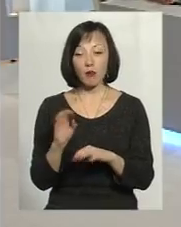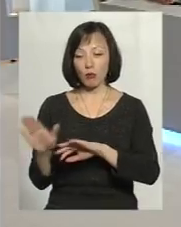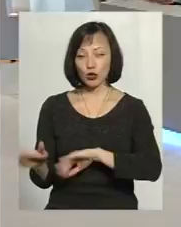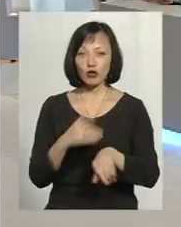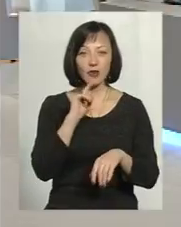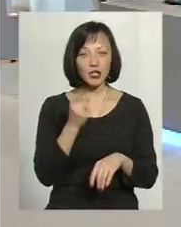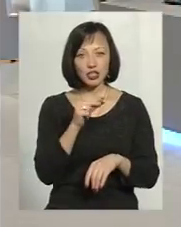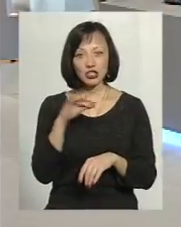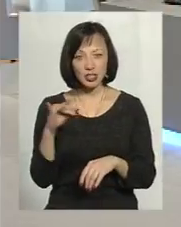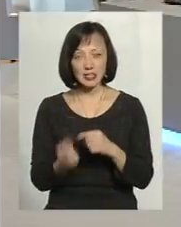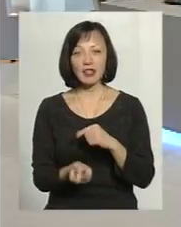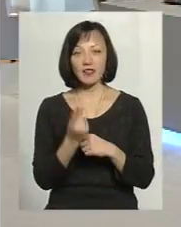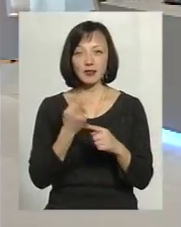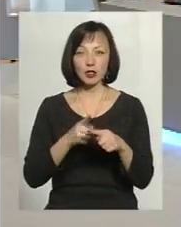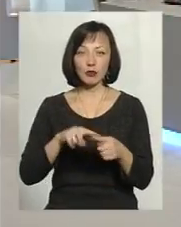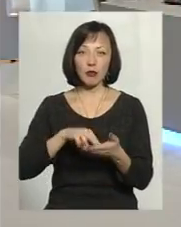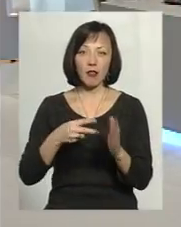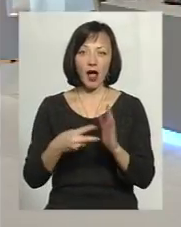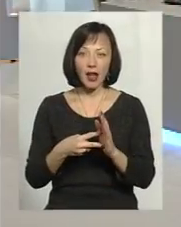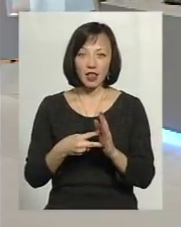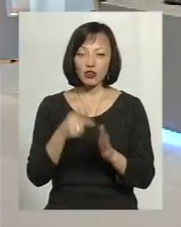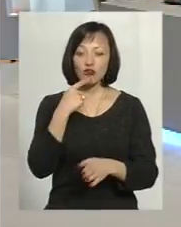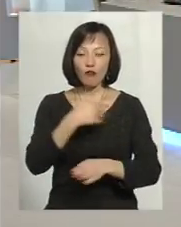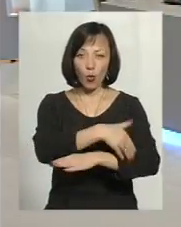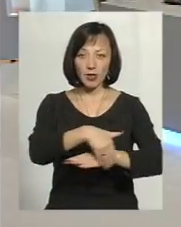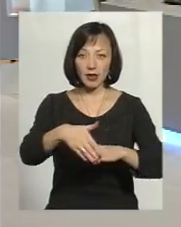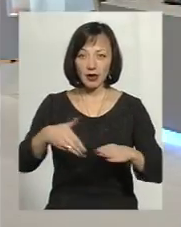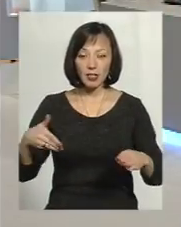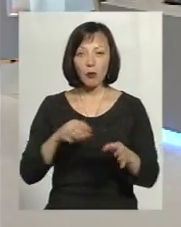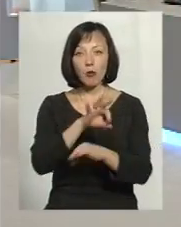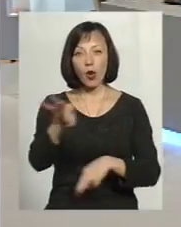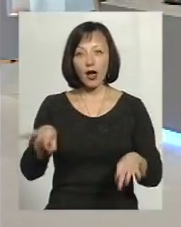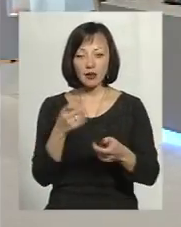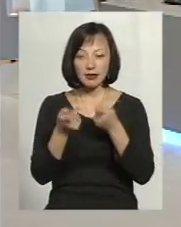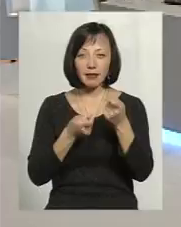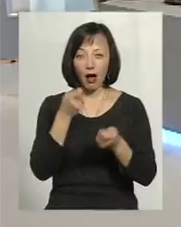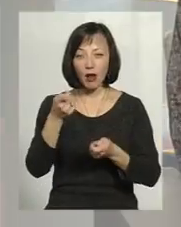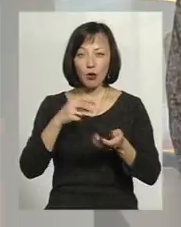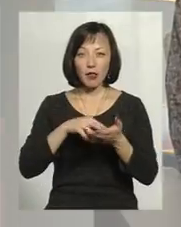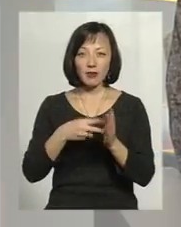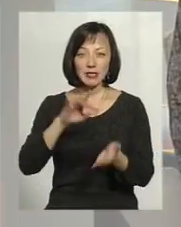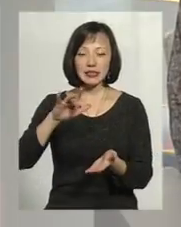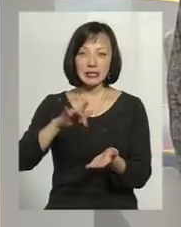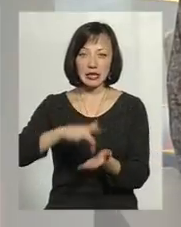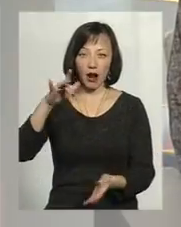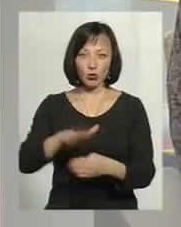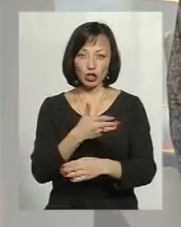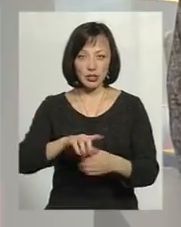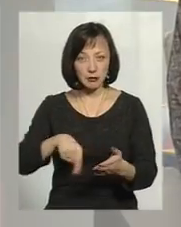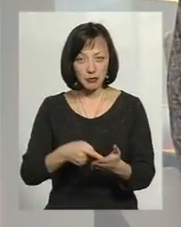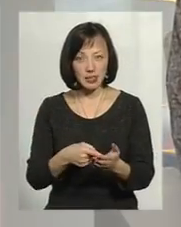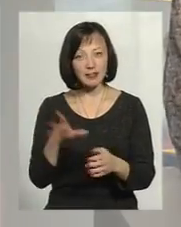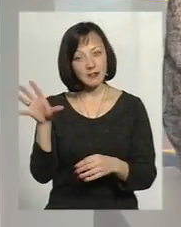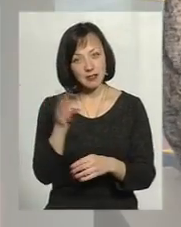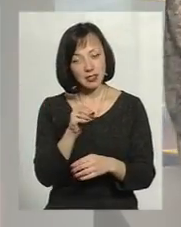рік, чи з'явився отой план червоних ліній, чи з'явилися проекти детального планування центральної частини міста? Чи ці